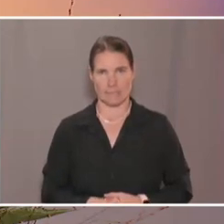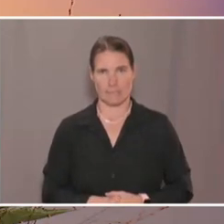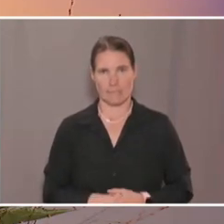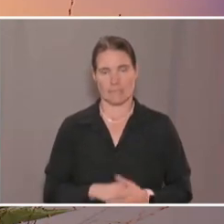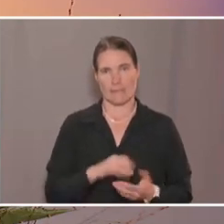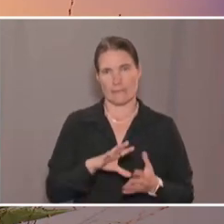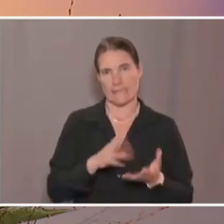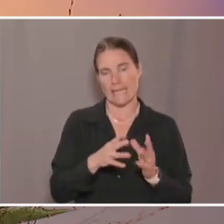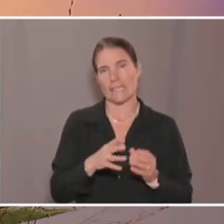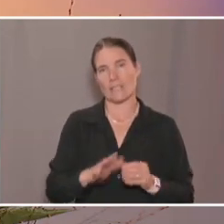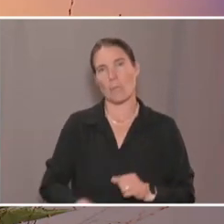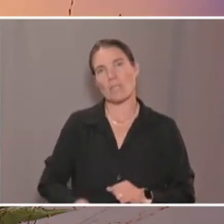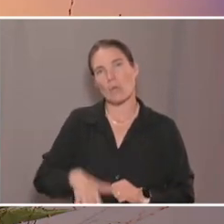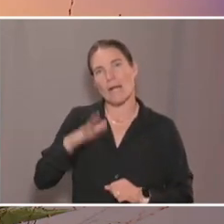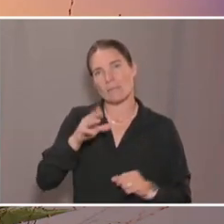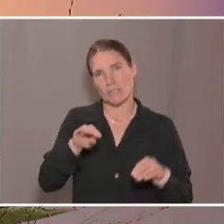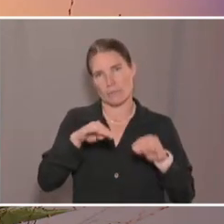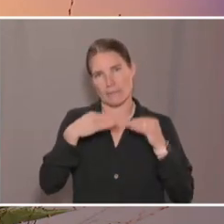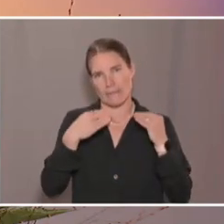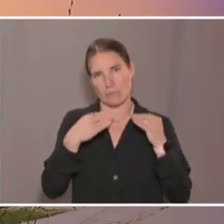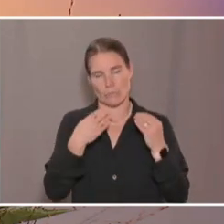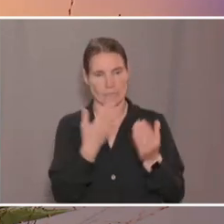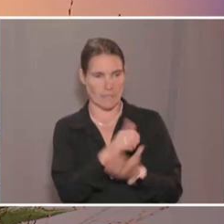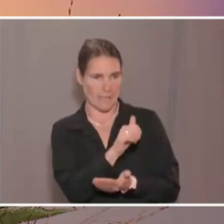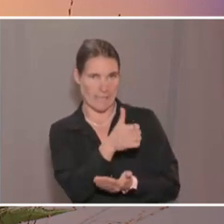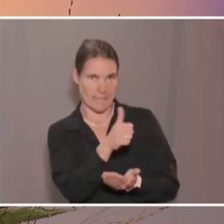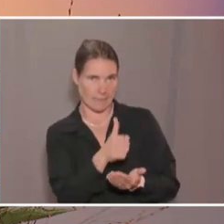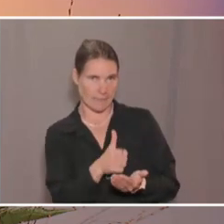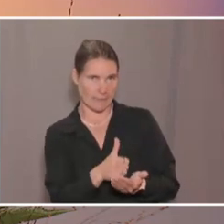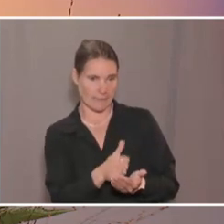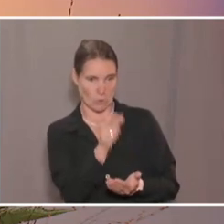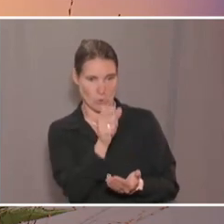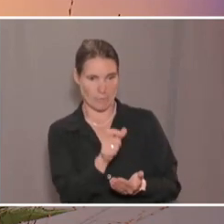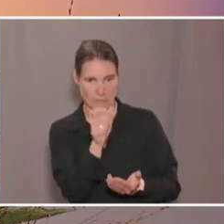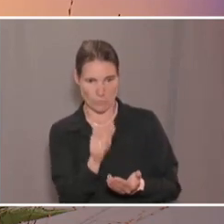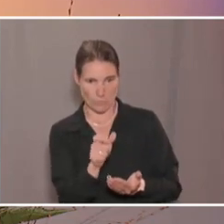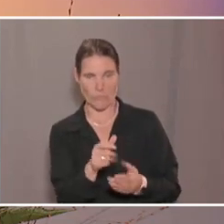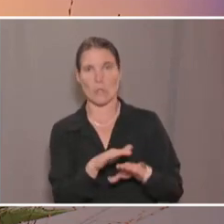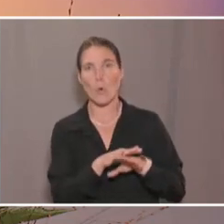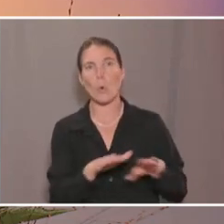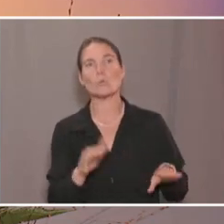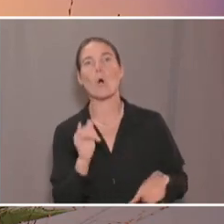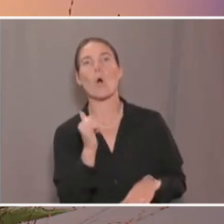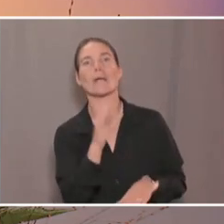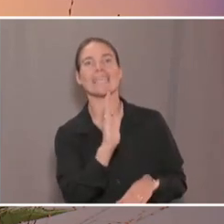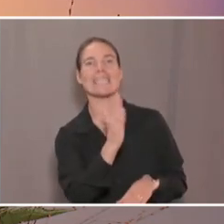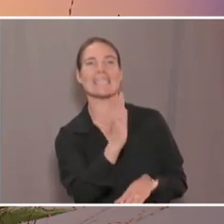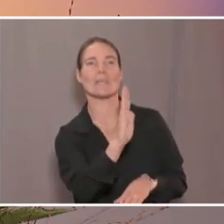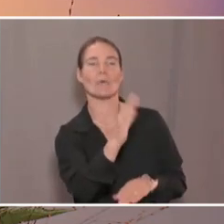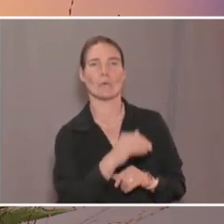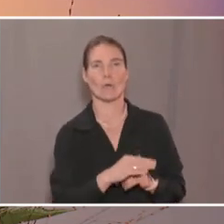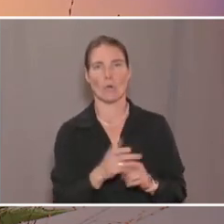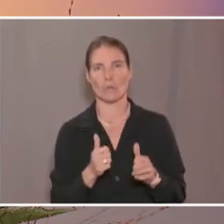Informationen vorliegen, werden sie interpretiert und die Person einer definierten Grundorientierung und